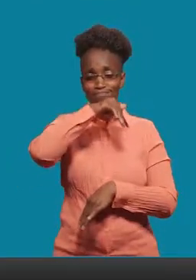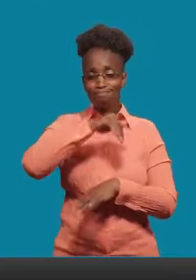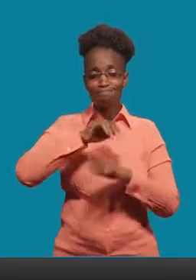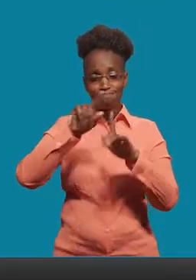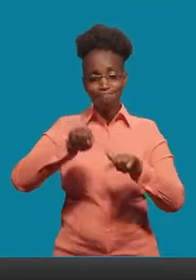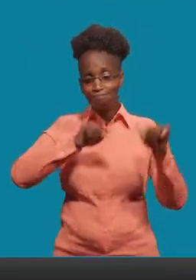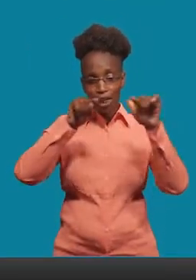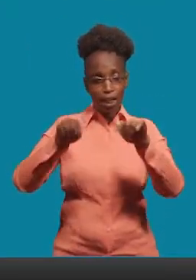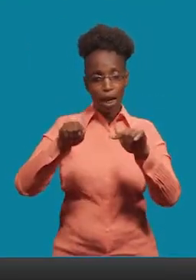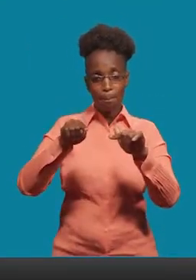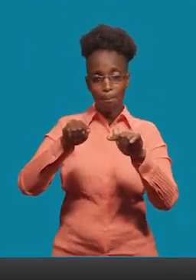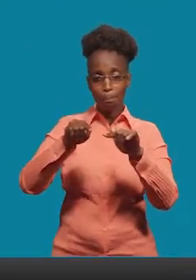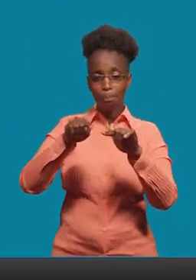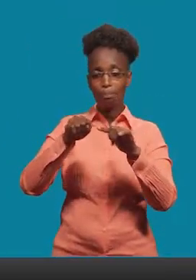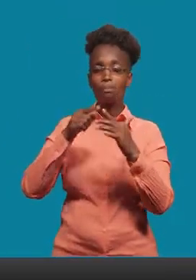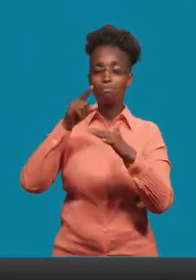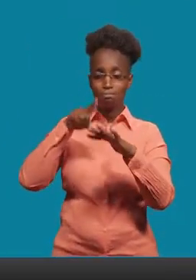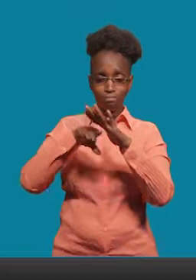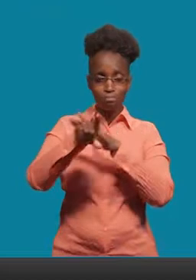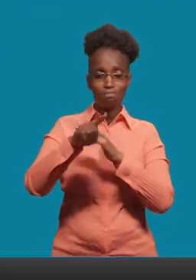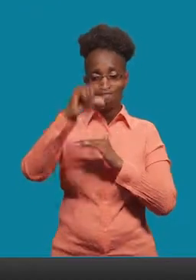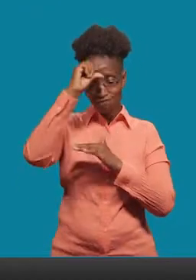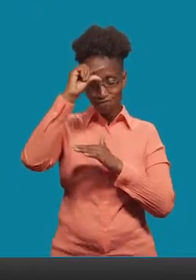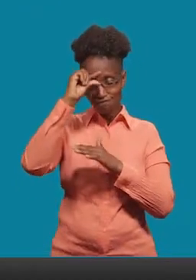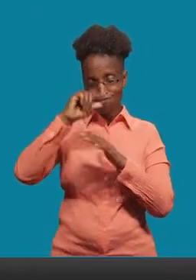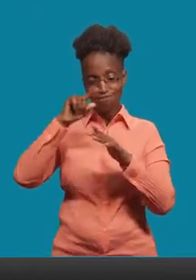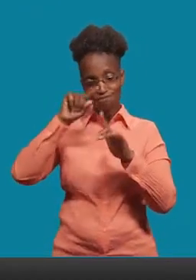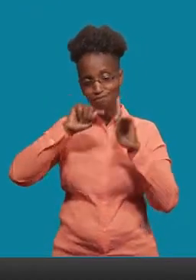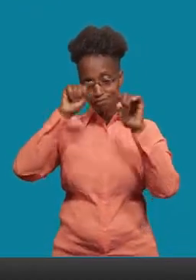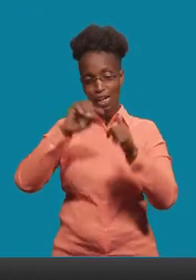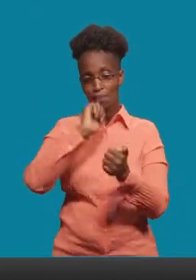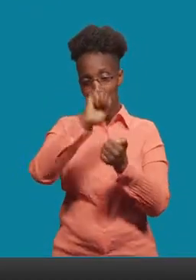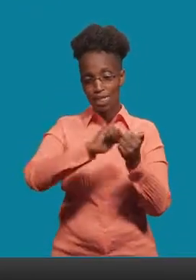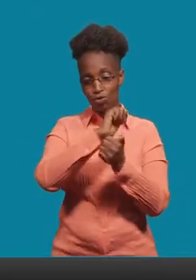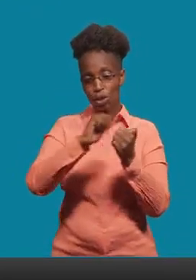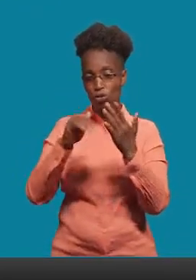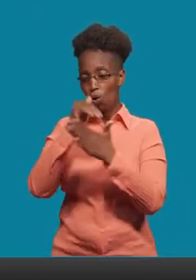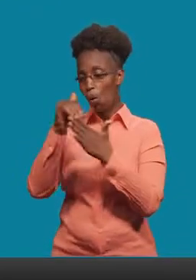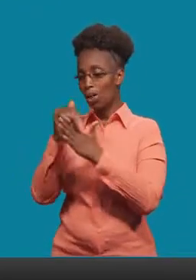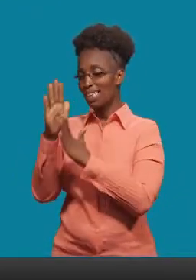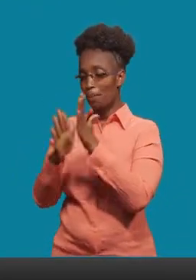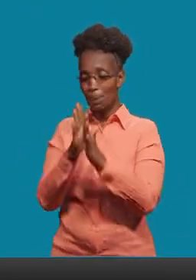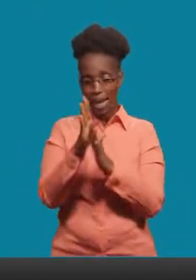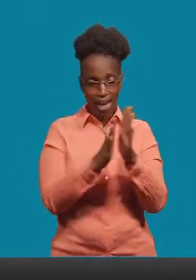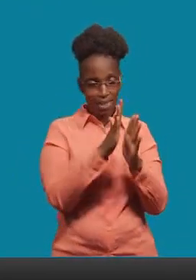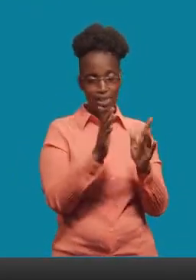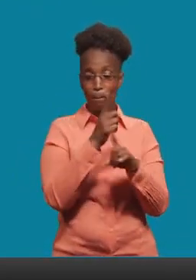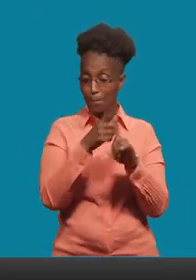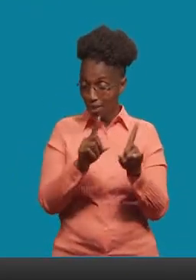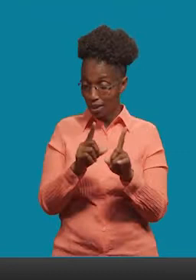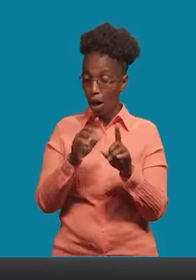wa kitendawili aliingizwa kwa serikali yetu, akakuja akaharibu hiyo mpango. Lakini